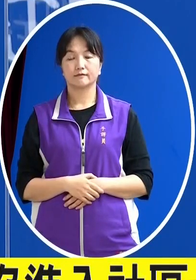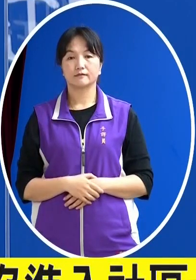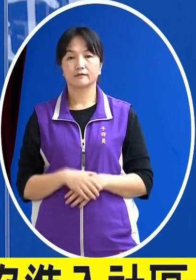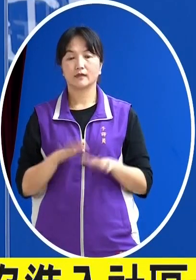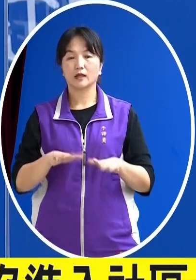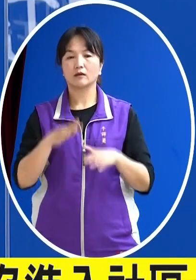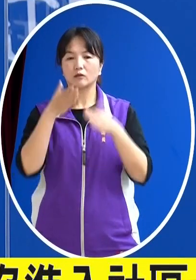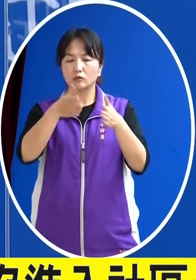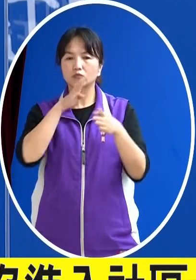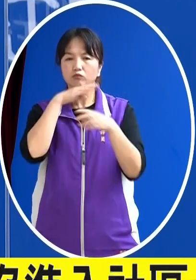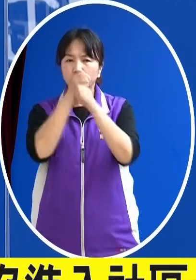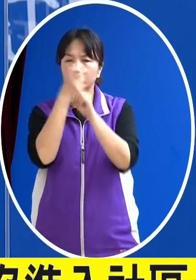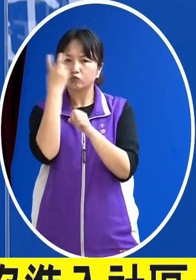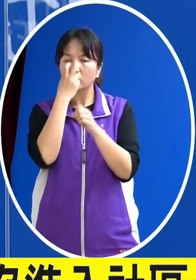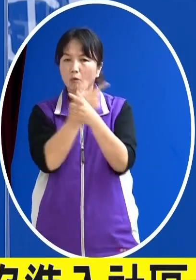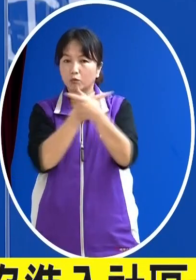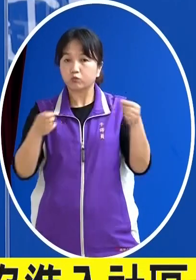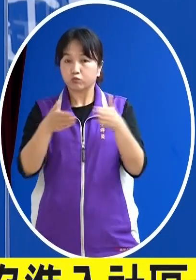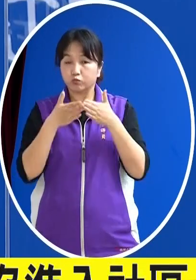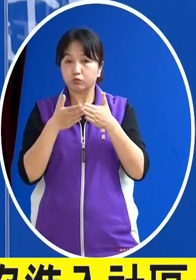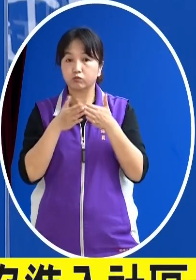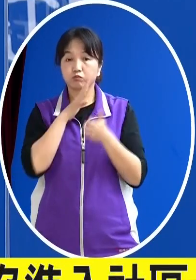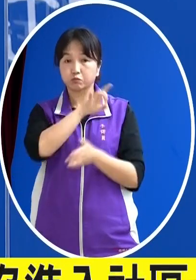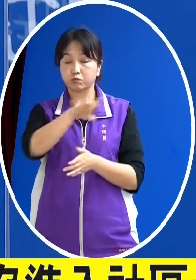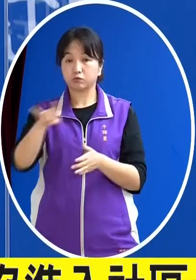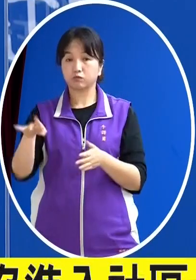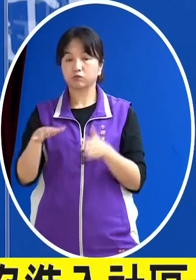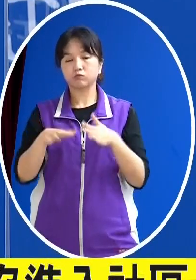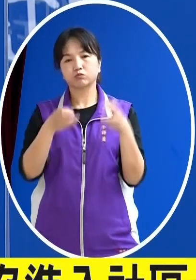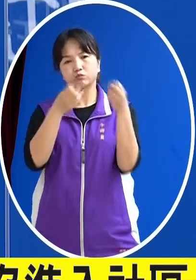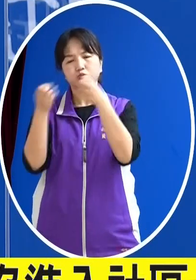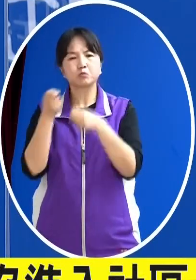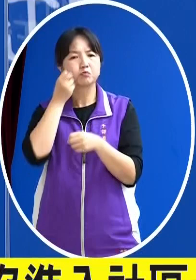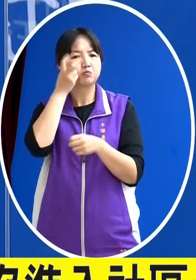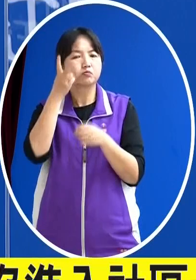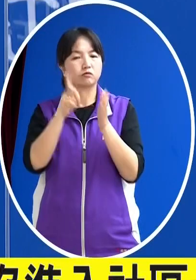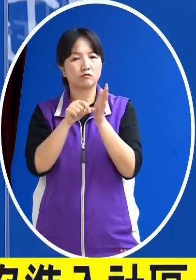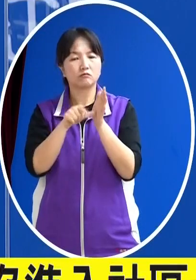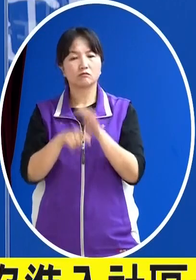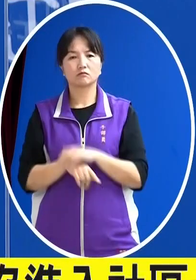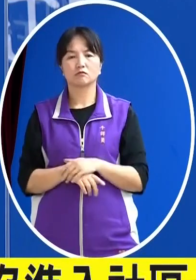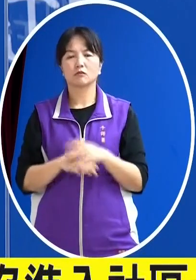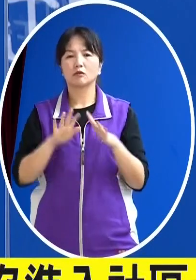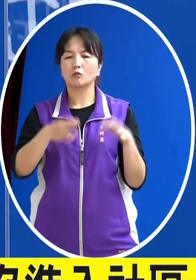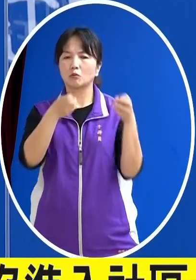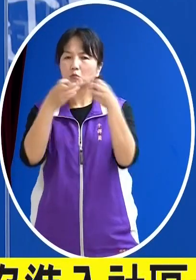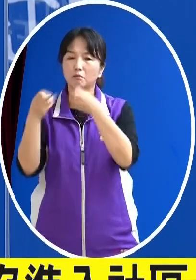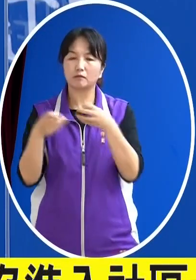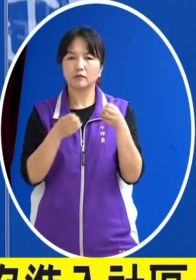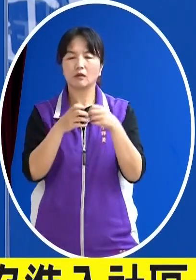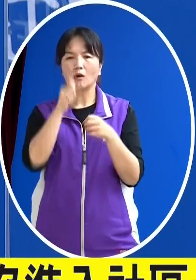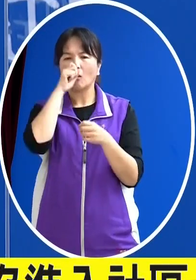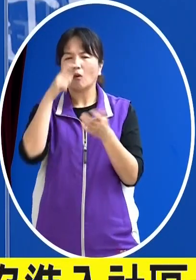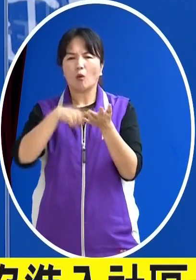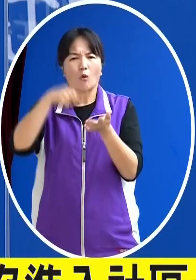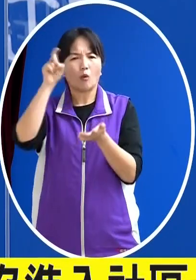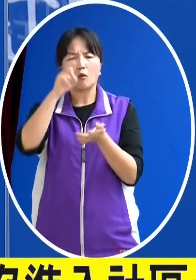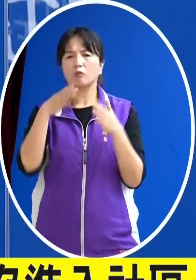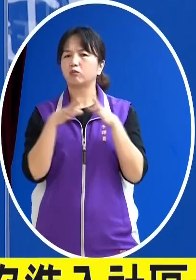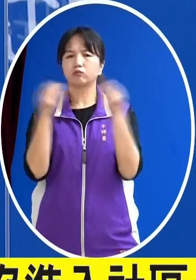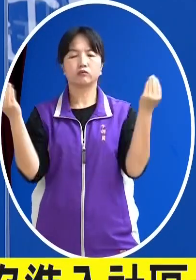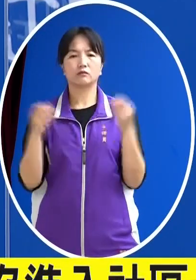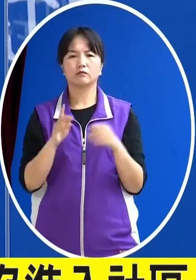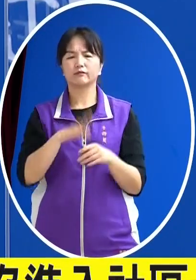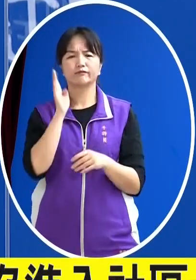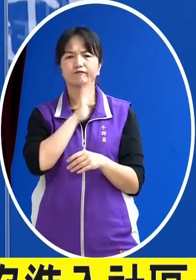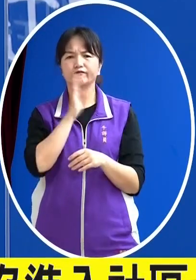我们在谈筛检哦，补筛哈，已经谈了大概2个月了吧。我已经谈了好几十次，说不要，